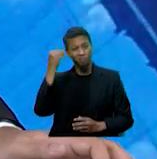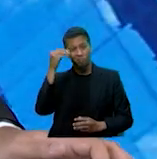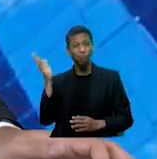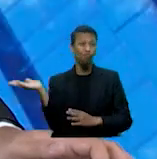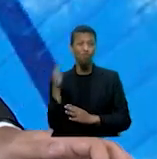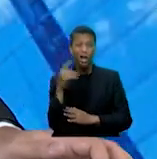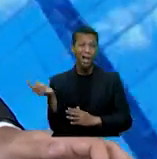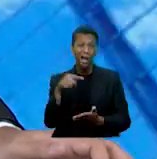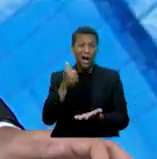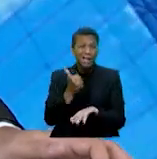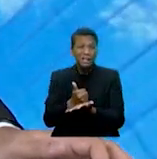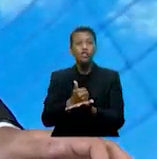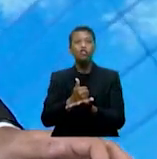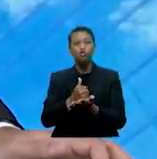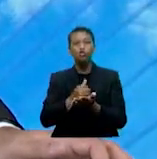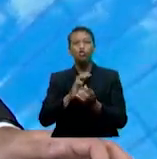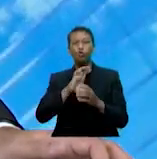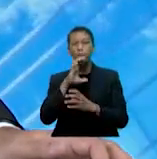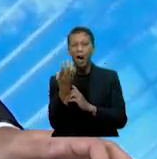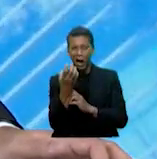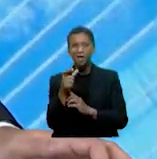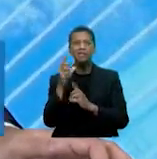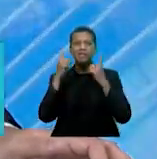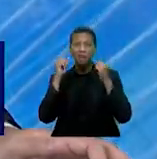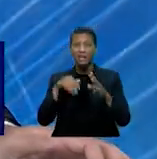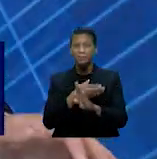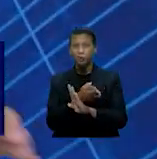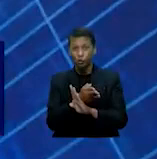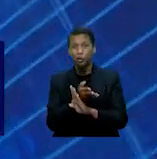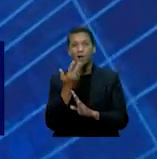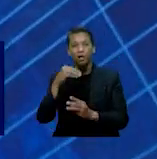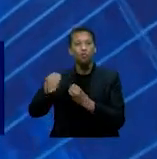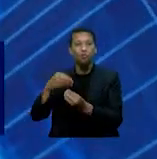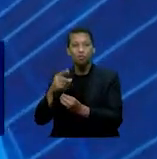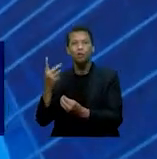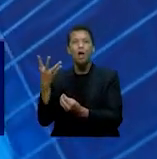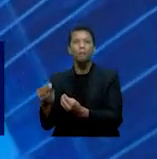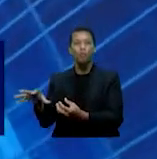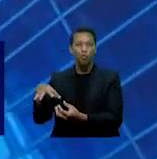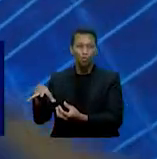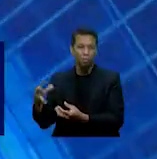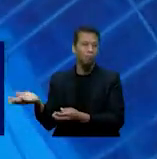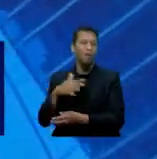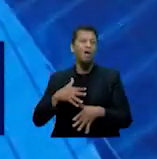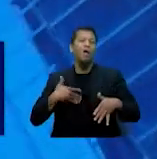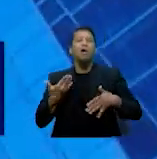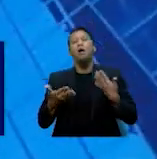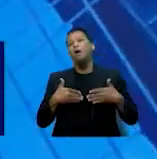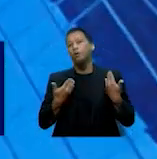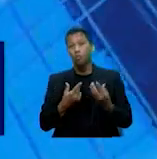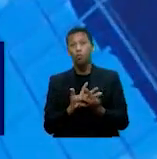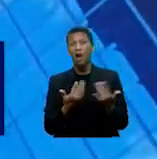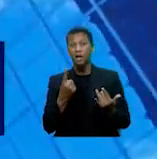Kepulangan puluhan jemaah asal Jombang, Jawa Timur usai umroh bareng satu kampung disambut tangis haru keluarga. Puluhan warga satu kampung